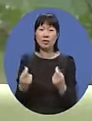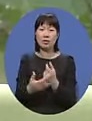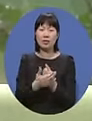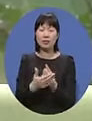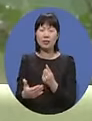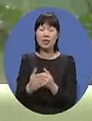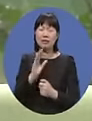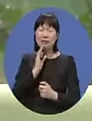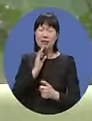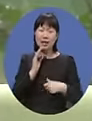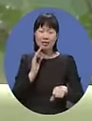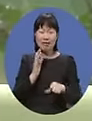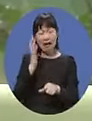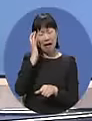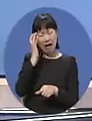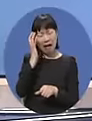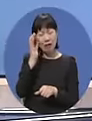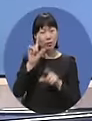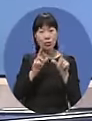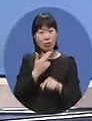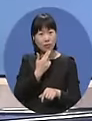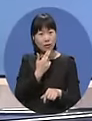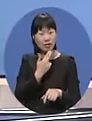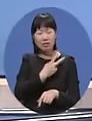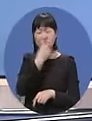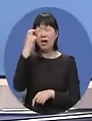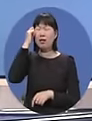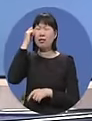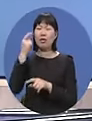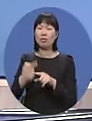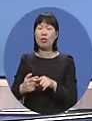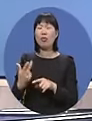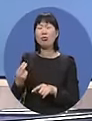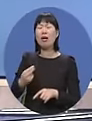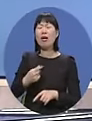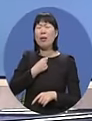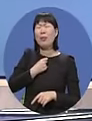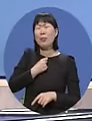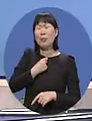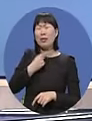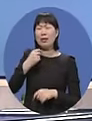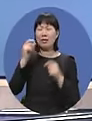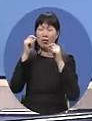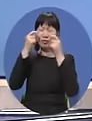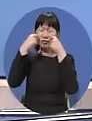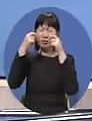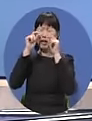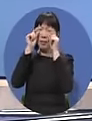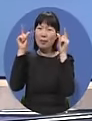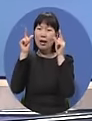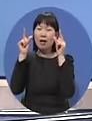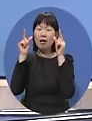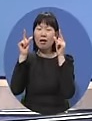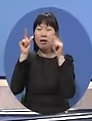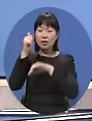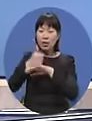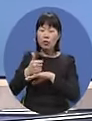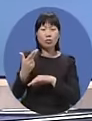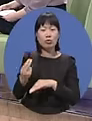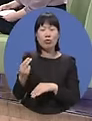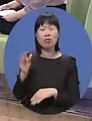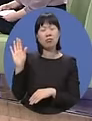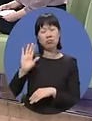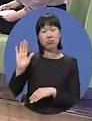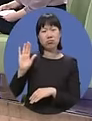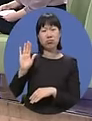아이가 굉장히 막 괴로워하거나 그러진 않아요, 어머니? 자다가 좀 막 응가 마려서 깨고 울면서 깨고. 네. 그러나 결국 응가는 못